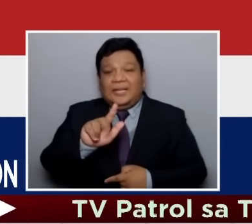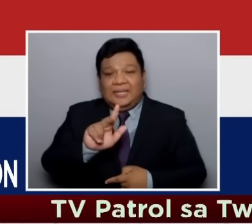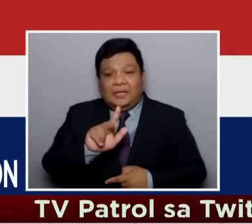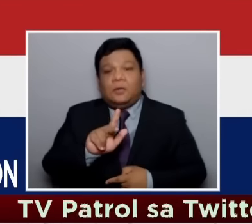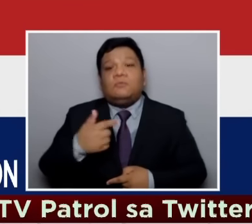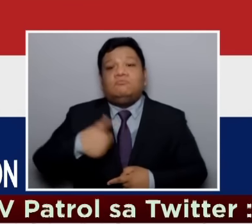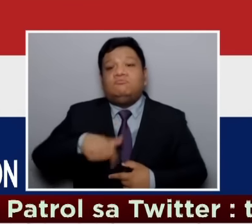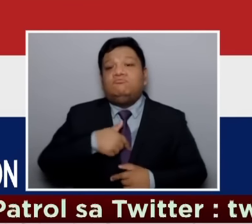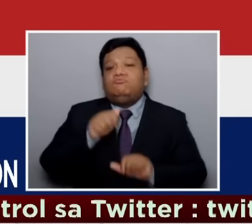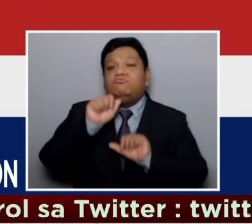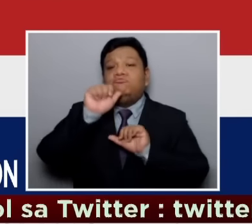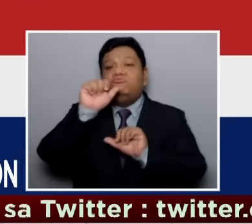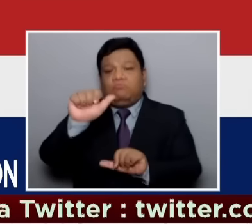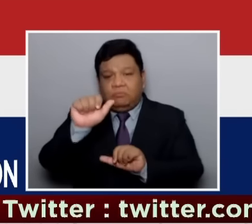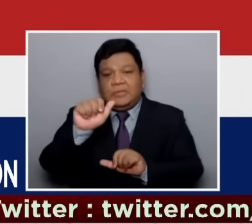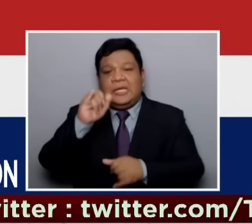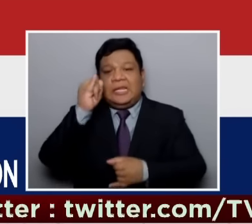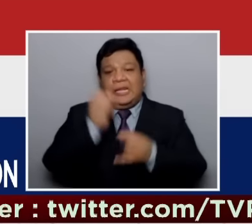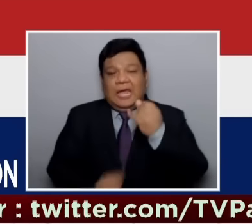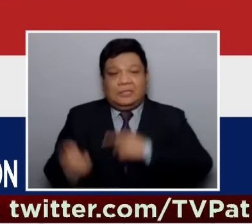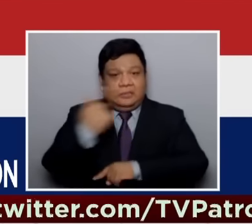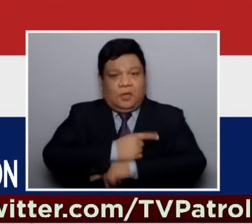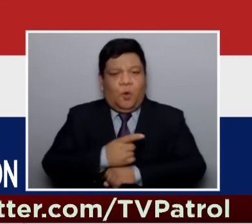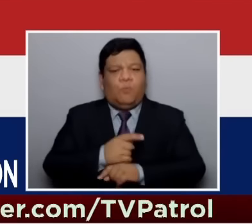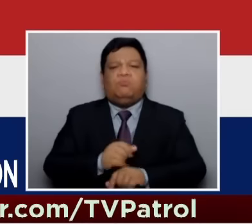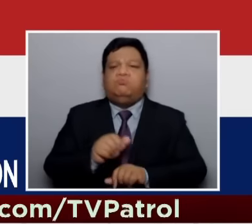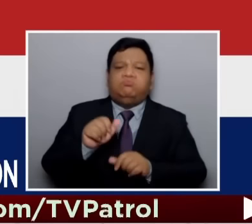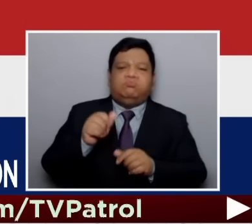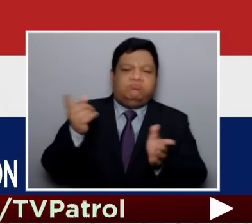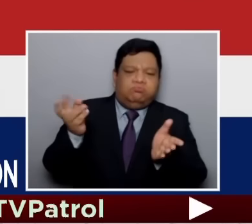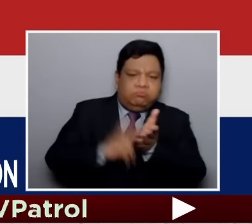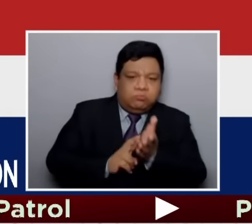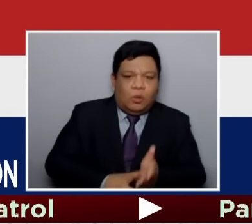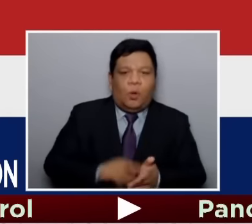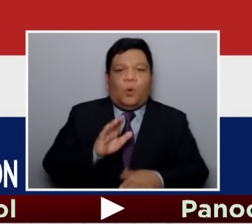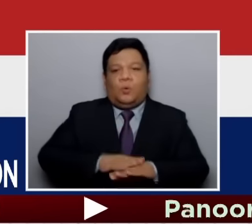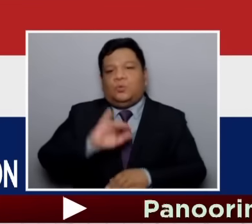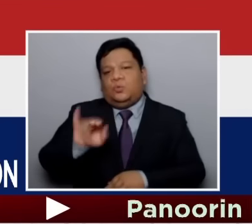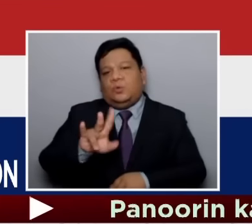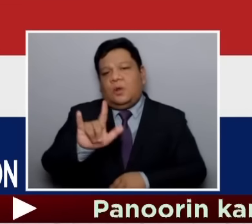namin last day to post po lahat ng applications para July 25.